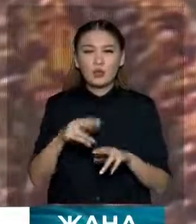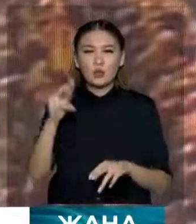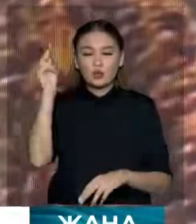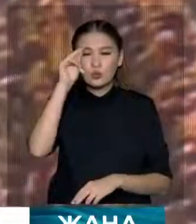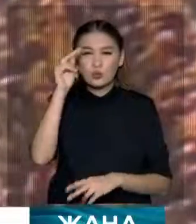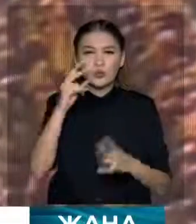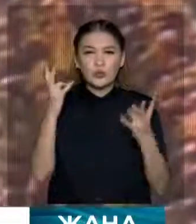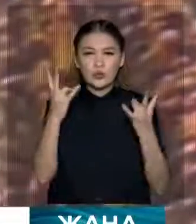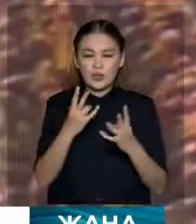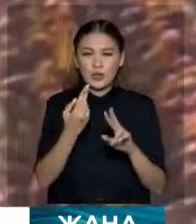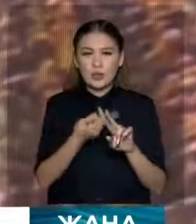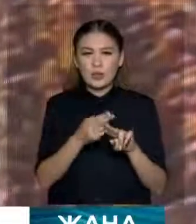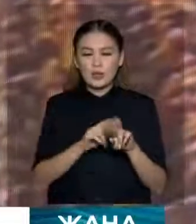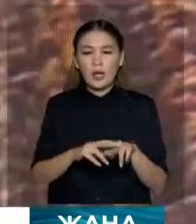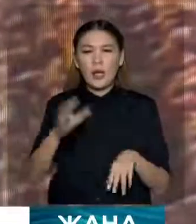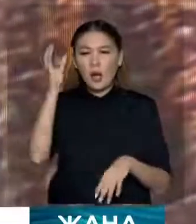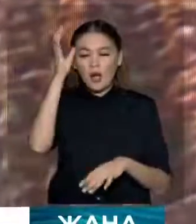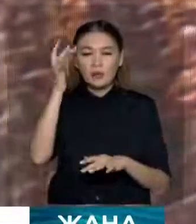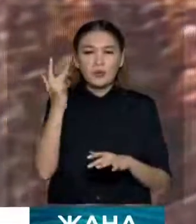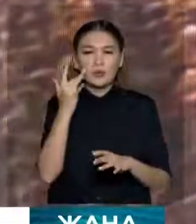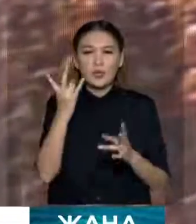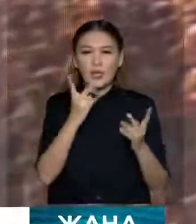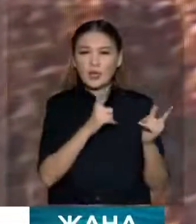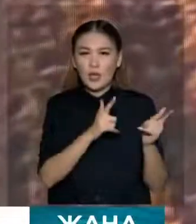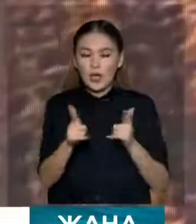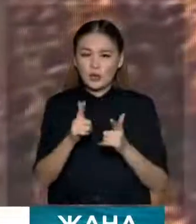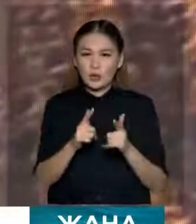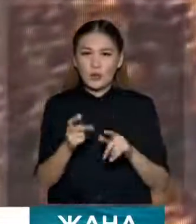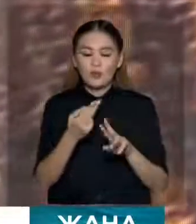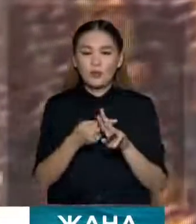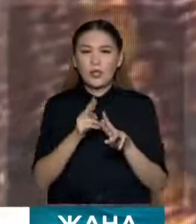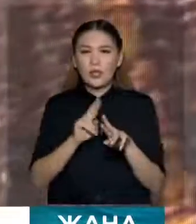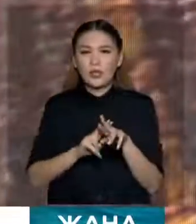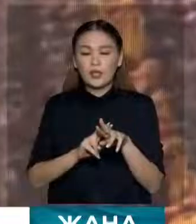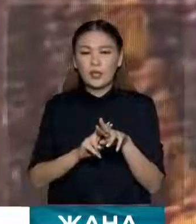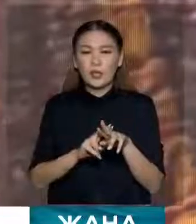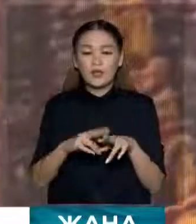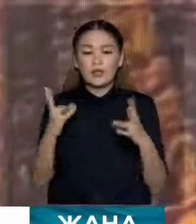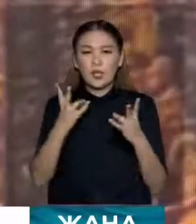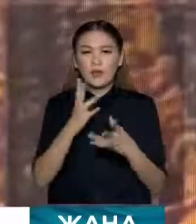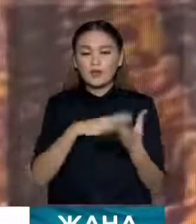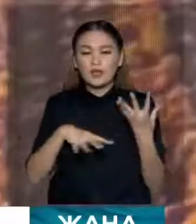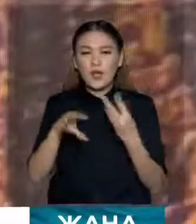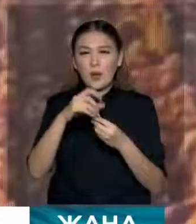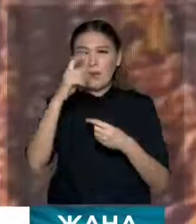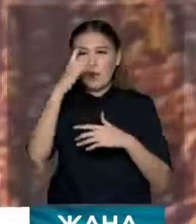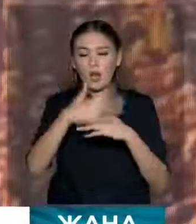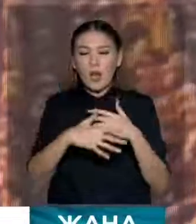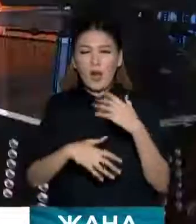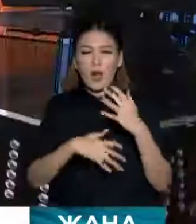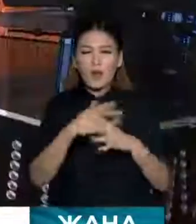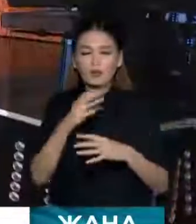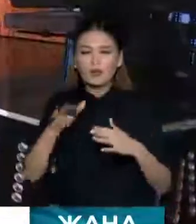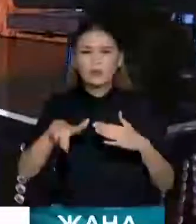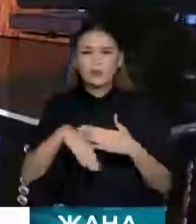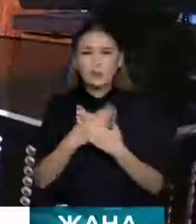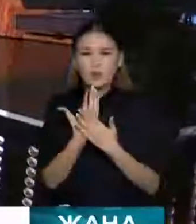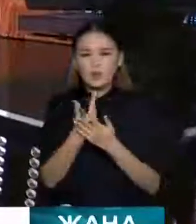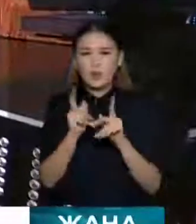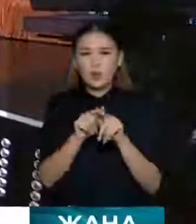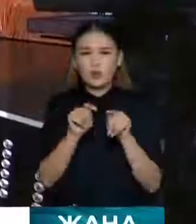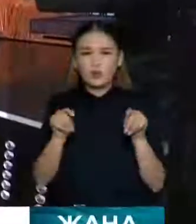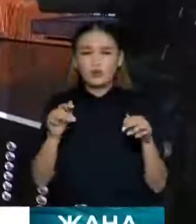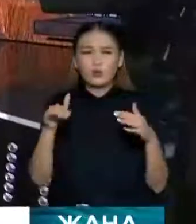алады. Ғалымдар да солай дайындауымыз керек. Бізге бір нәрсені түсінуіміз керек. Әлемде жаңалықтар ашылып қойған.